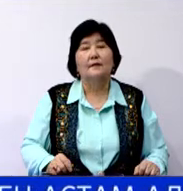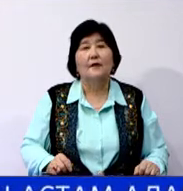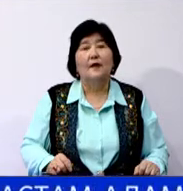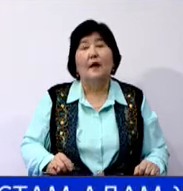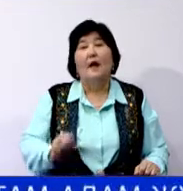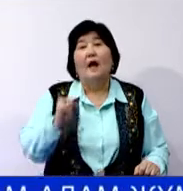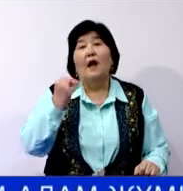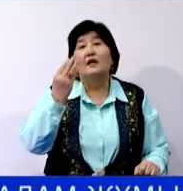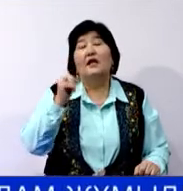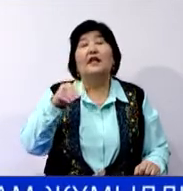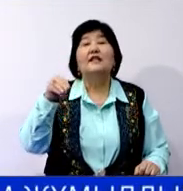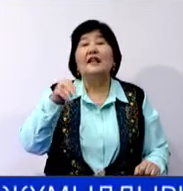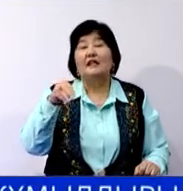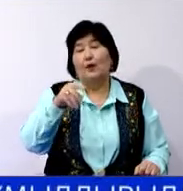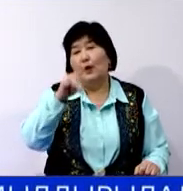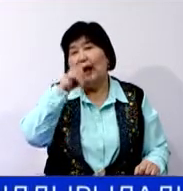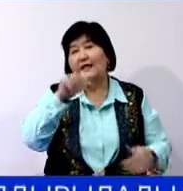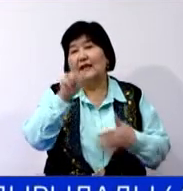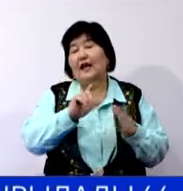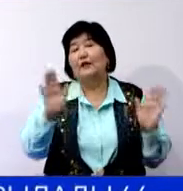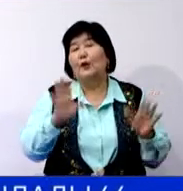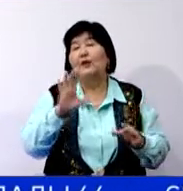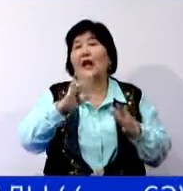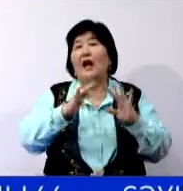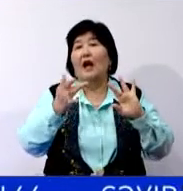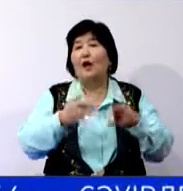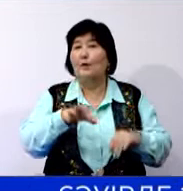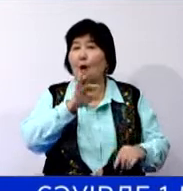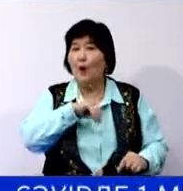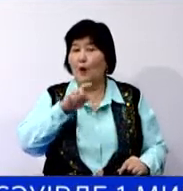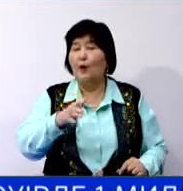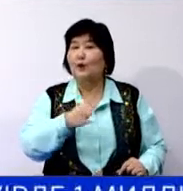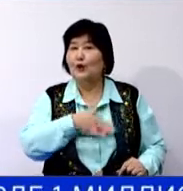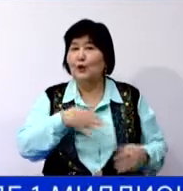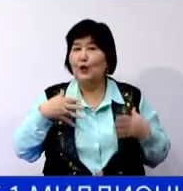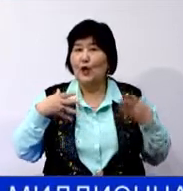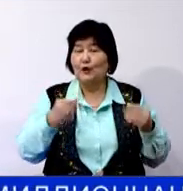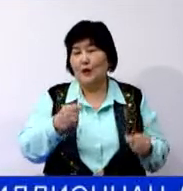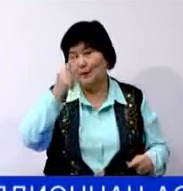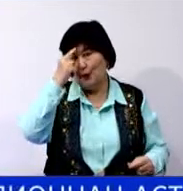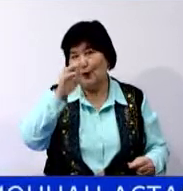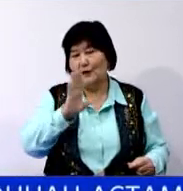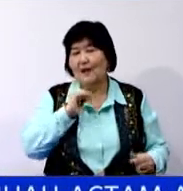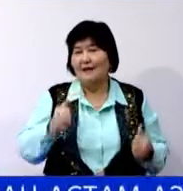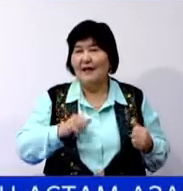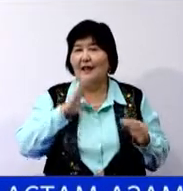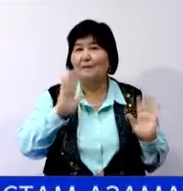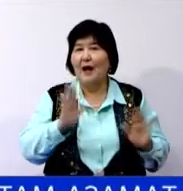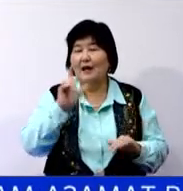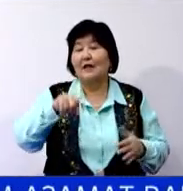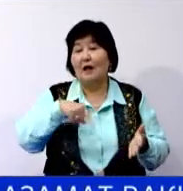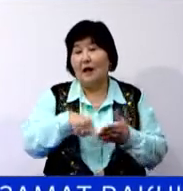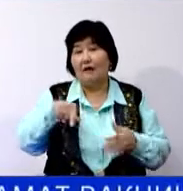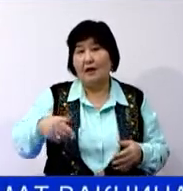Айшани Даттатрея. Ол қазақ әндерін орындап, әлеуметтік желі қолданушыларының жүрегін жаулаған үнді қызы. Талапты әнші біздің қаламызда